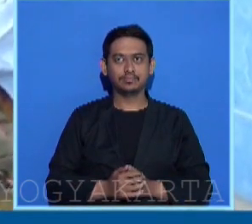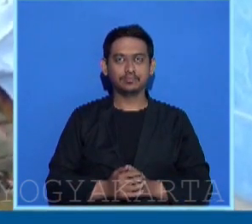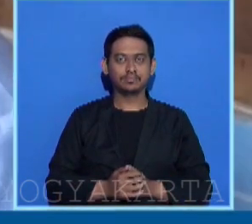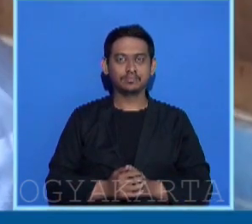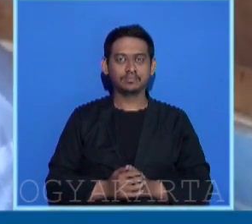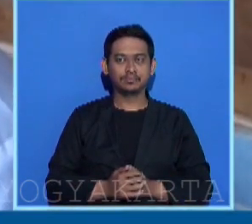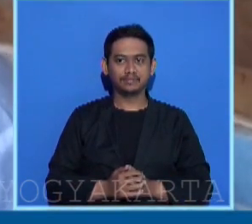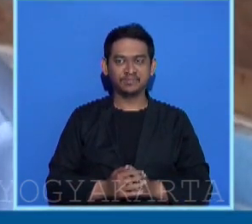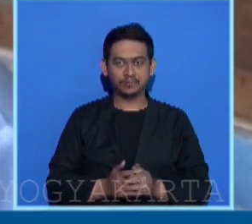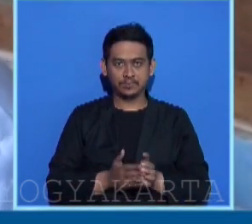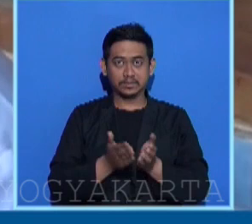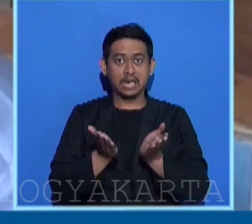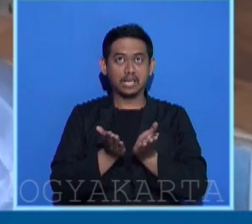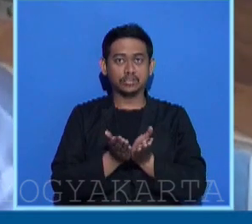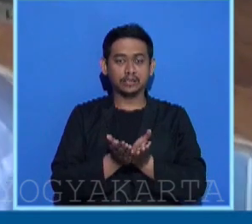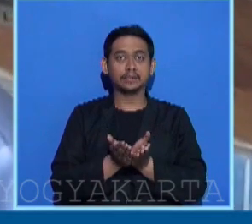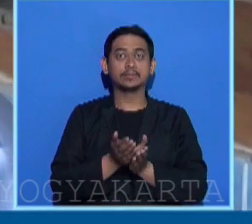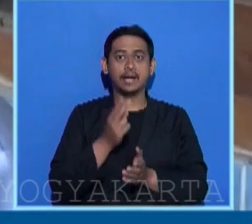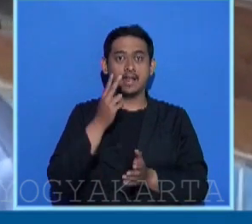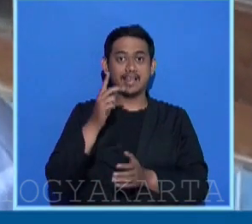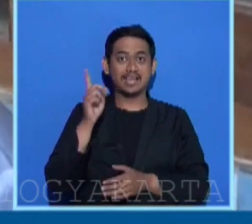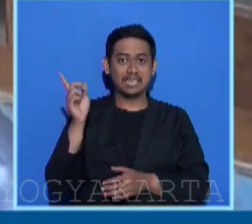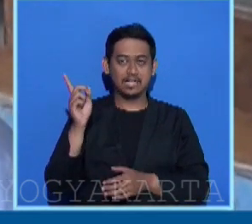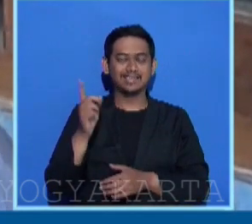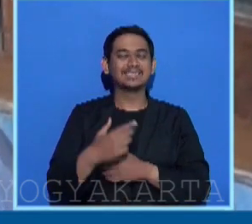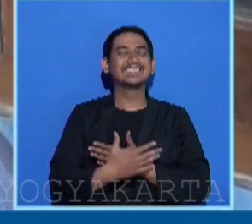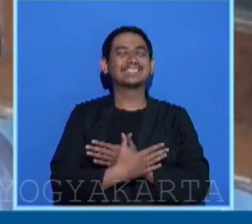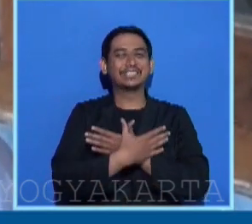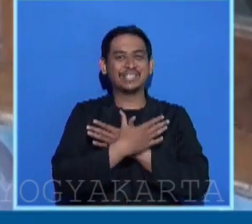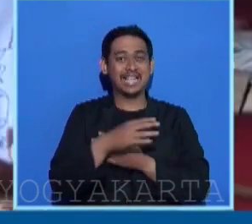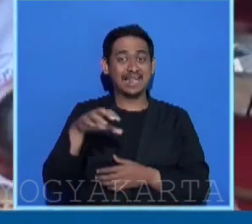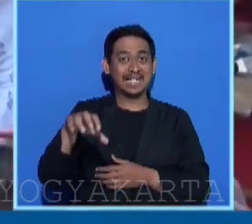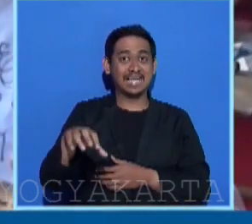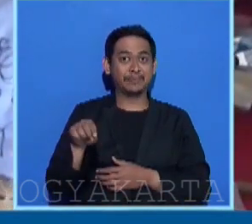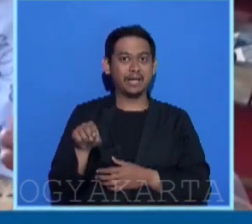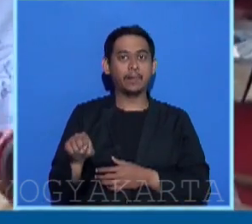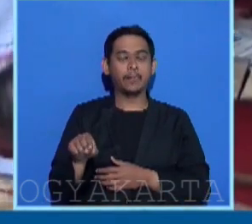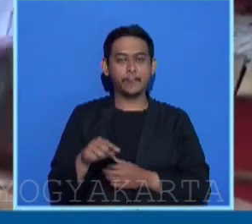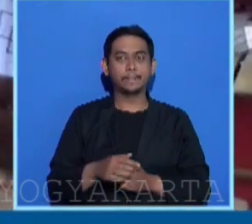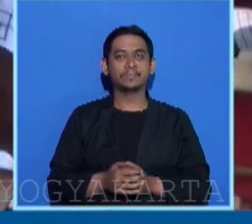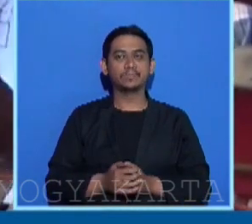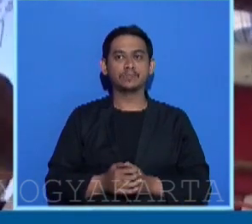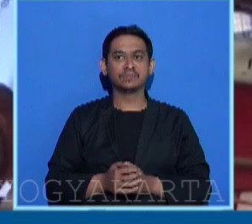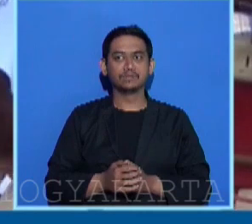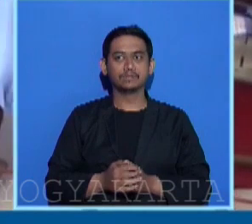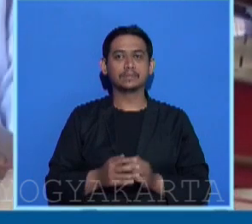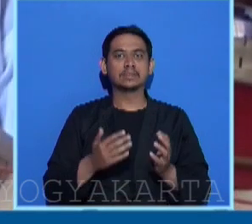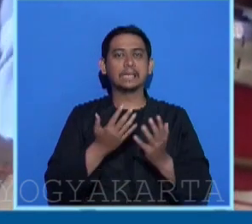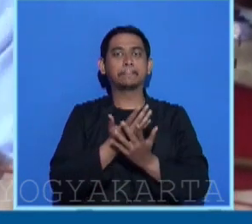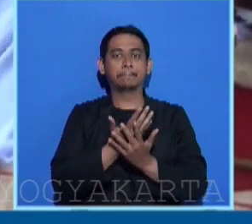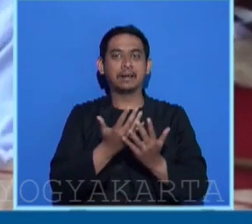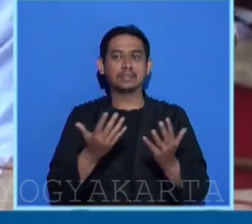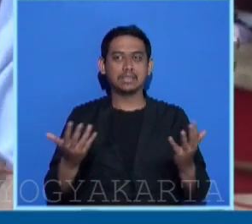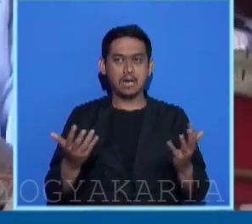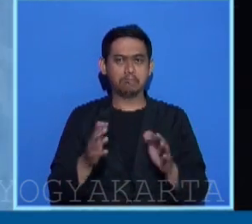Kados ingkang kapiarsa ing dusun Pakel, Planjan Kapanewon Saptosari menika, sawetawis warga masyarakat tasih setya